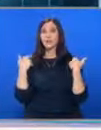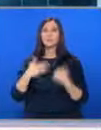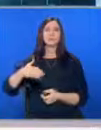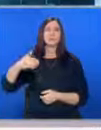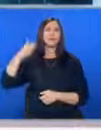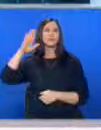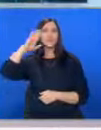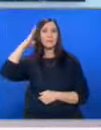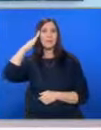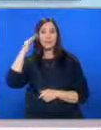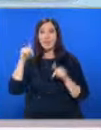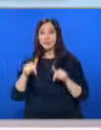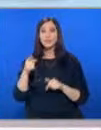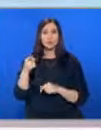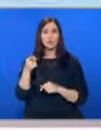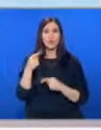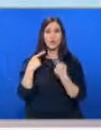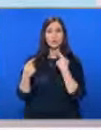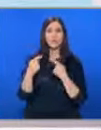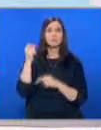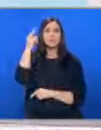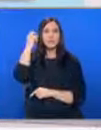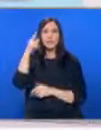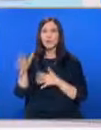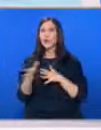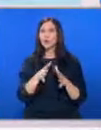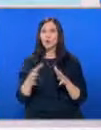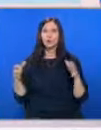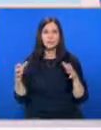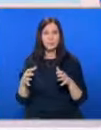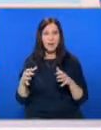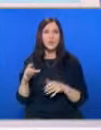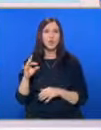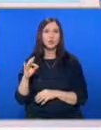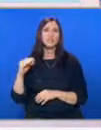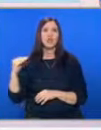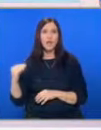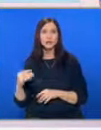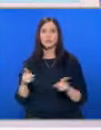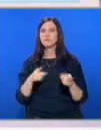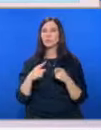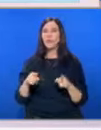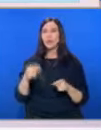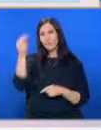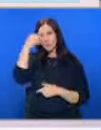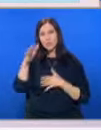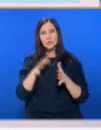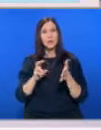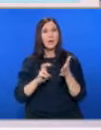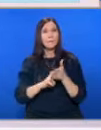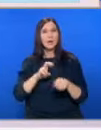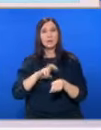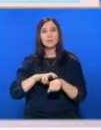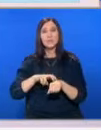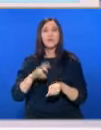служебен премиер. Днес той разговаря с председателя на Народното събрание Росен Желязков, с управителя на БНБ Димитър